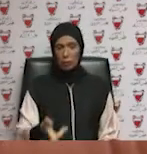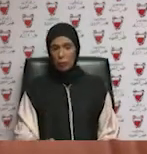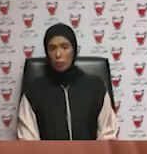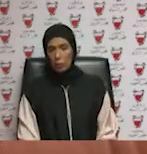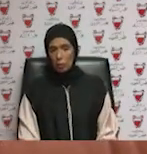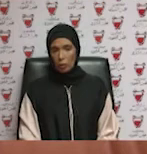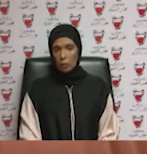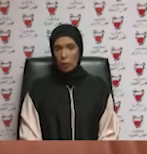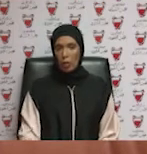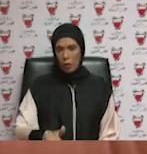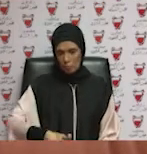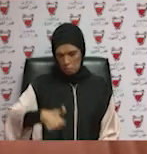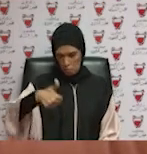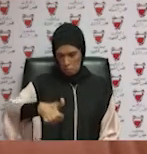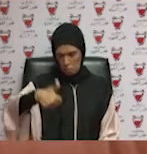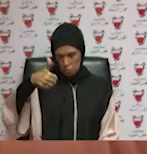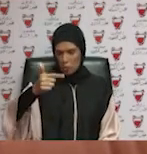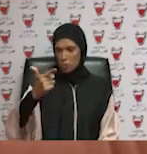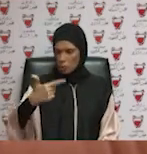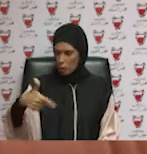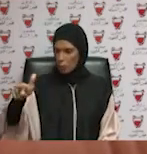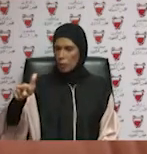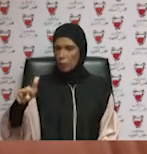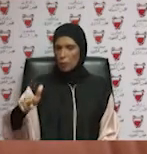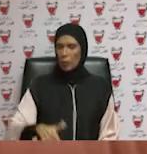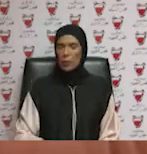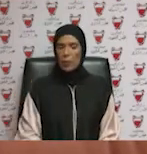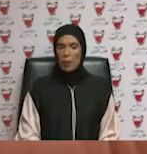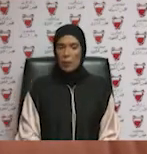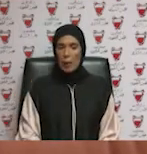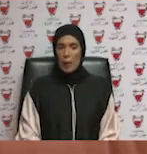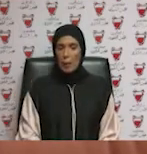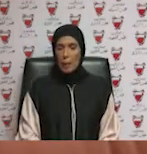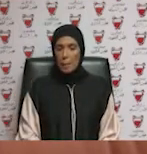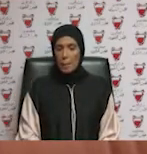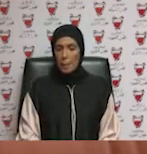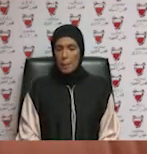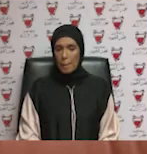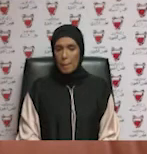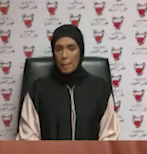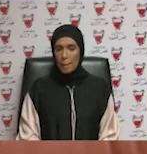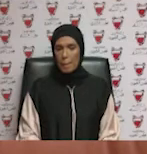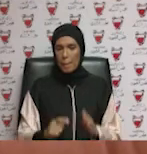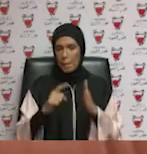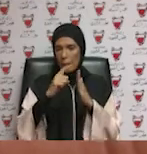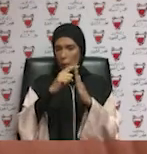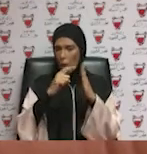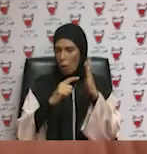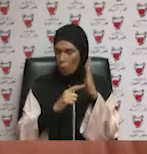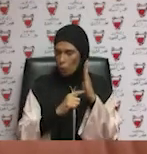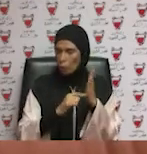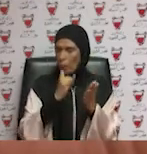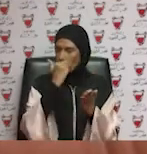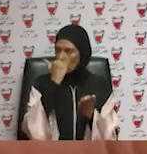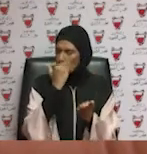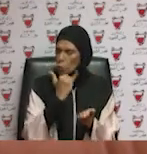وهذا هو الأسلم فيما يتعلق في المشروع المعروض أمامنا. التشريع مسؤولية، خاصة